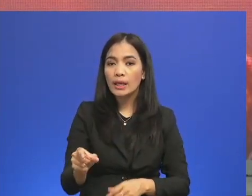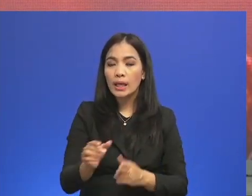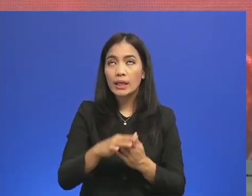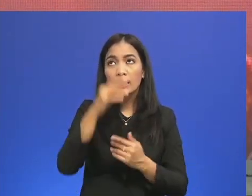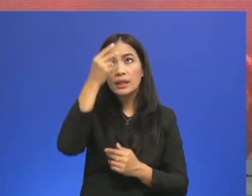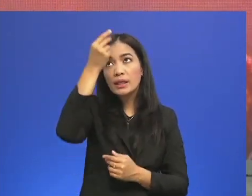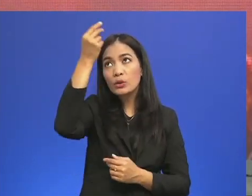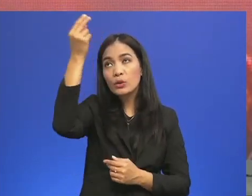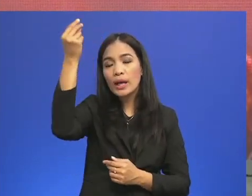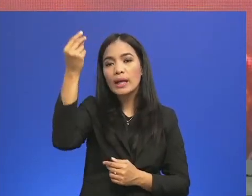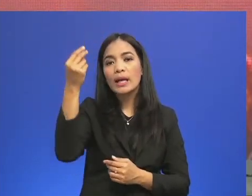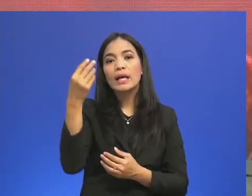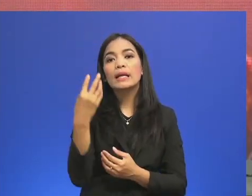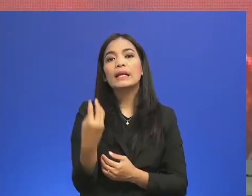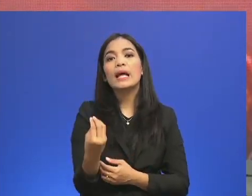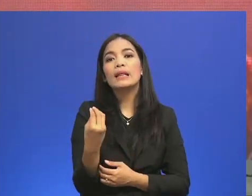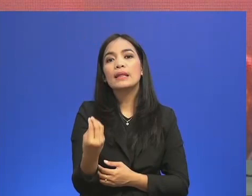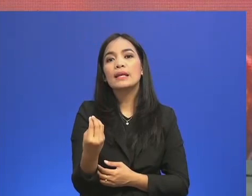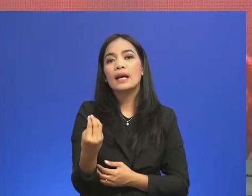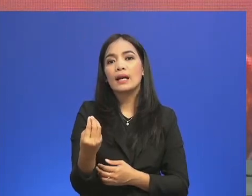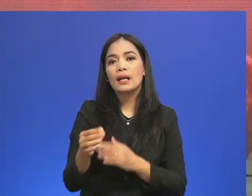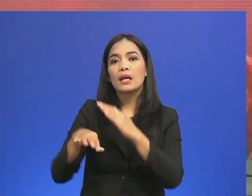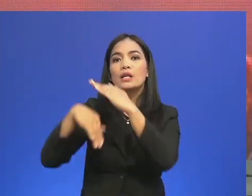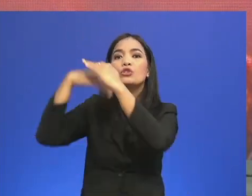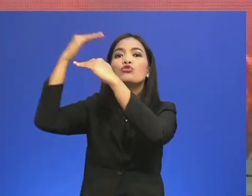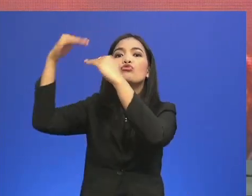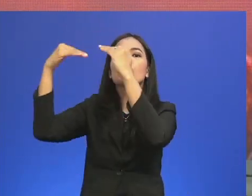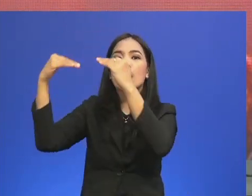dirindukan dan dinantikan penghuni surga.